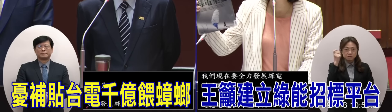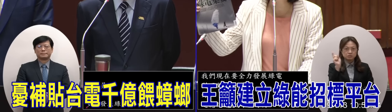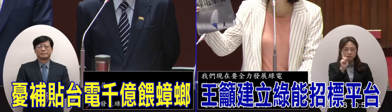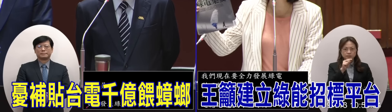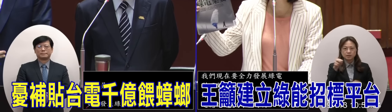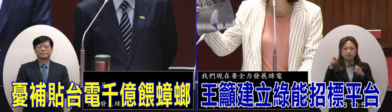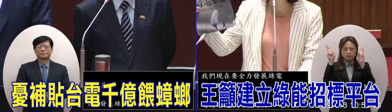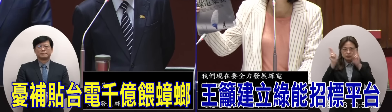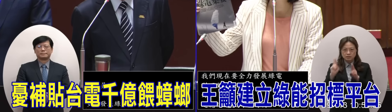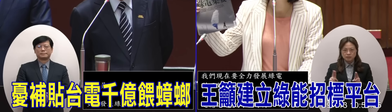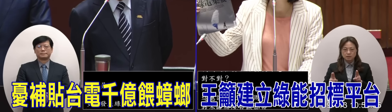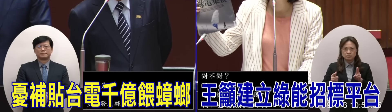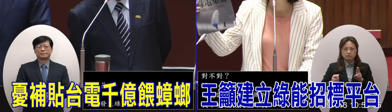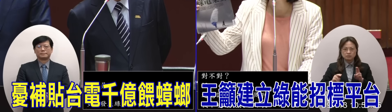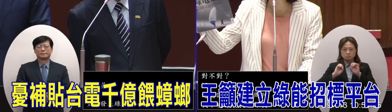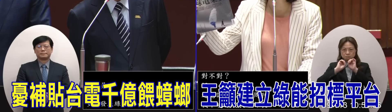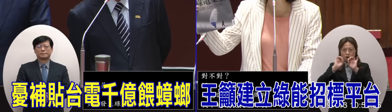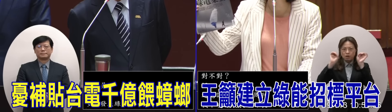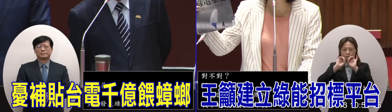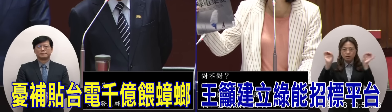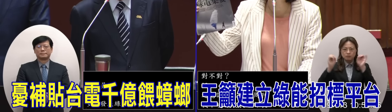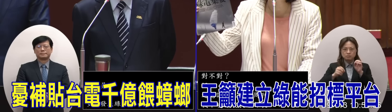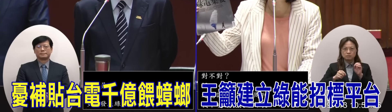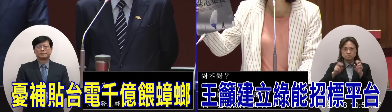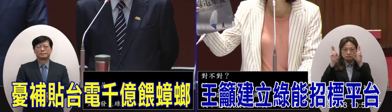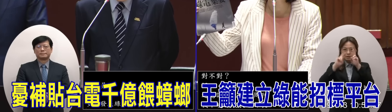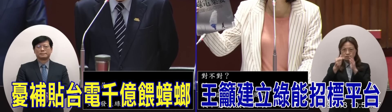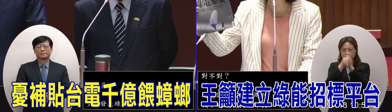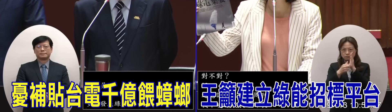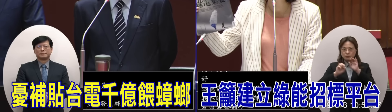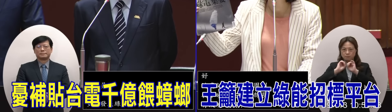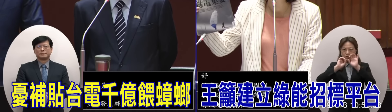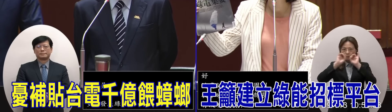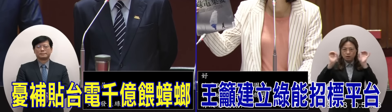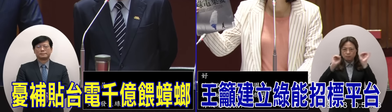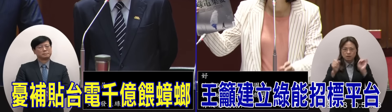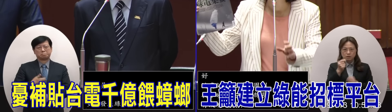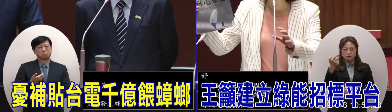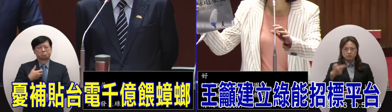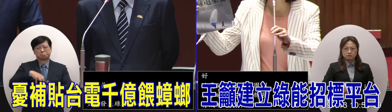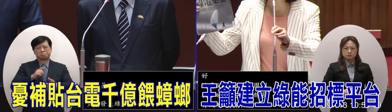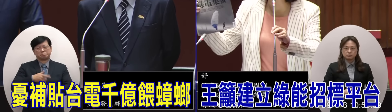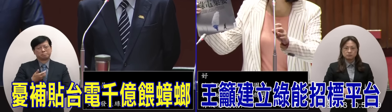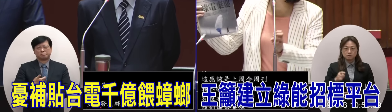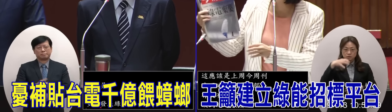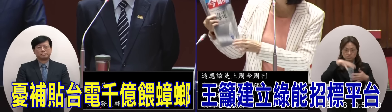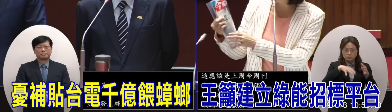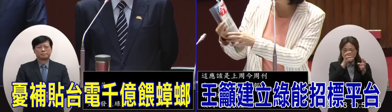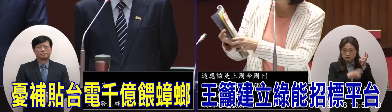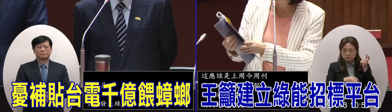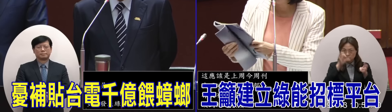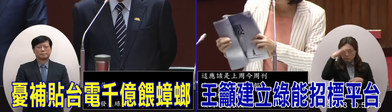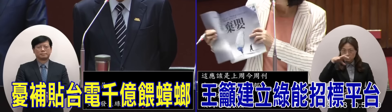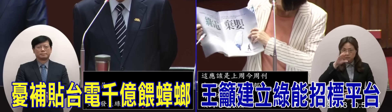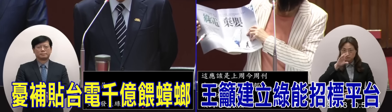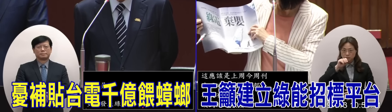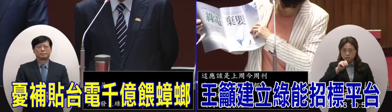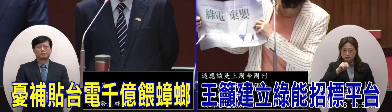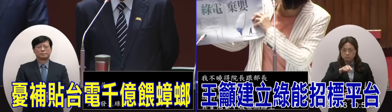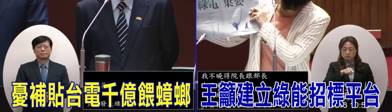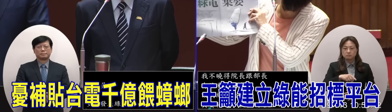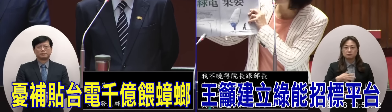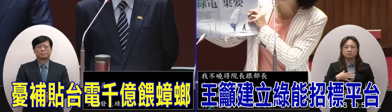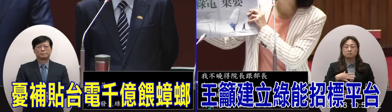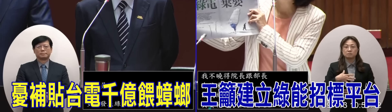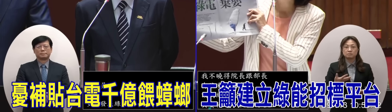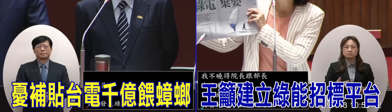上疯传，院长跟部长看过吗？内容？ 我们知道这个内容。 好，院长跟部长知道，这